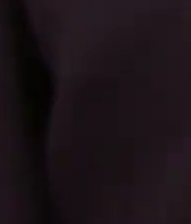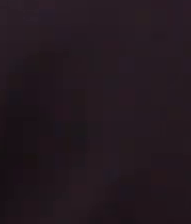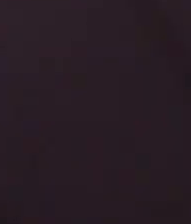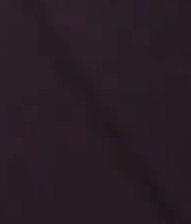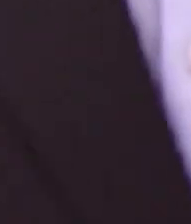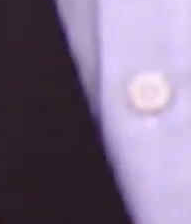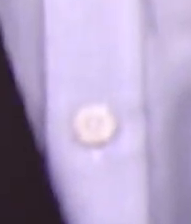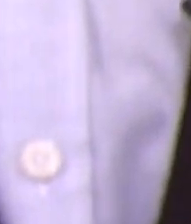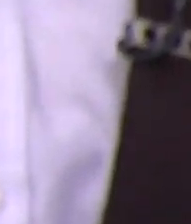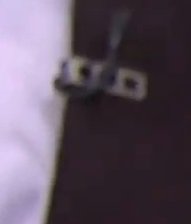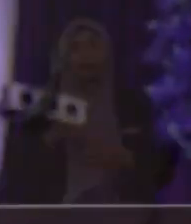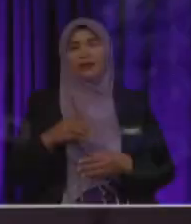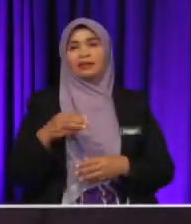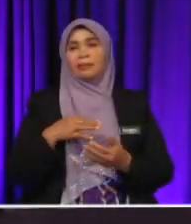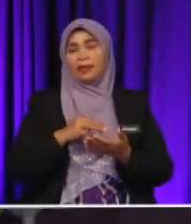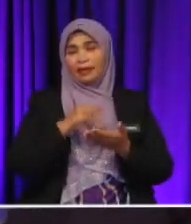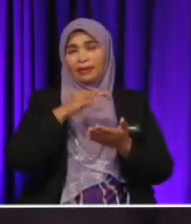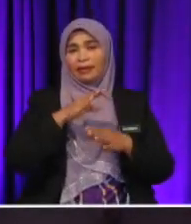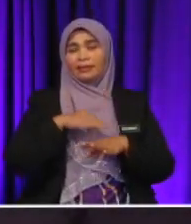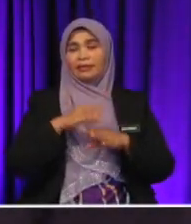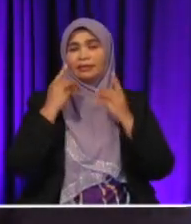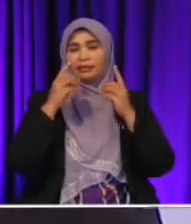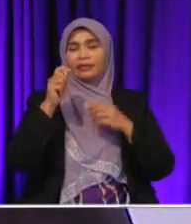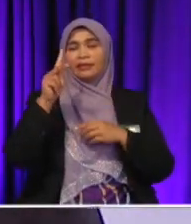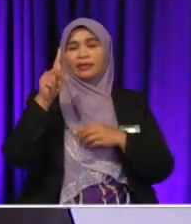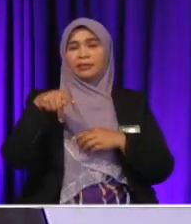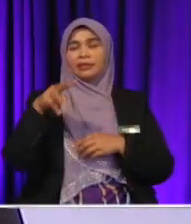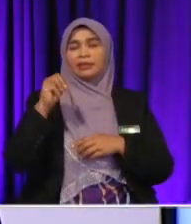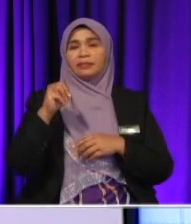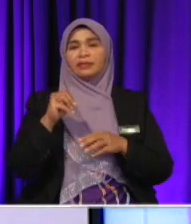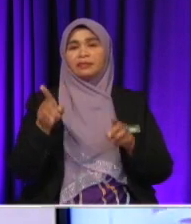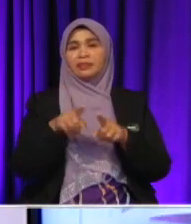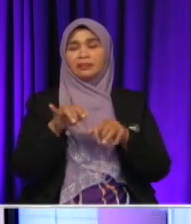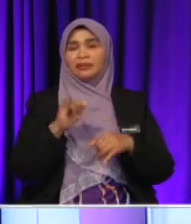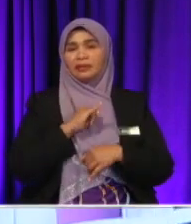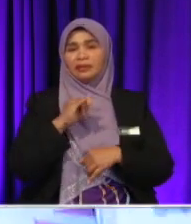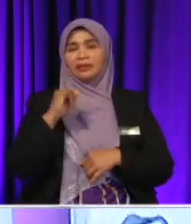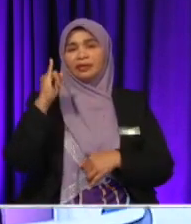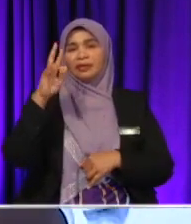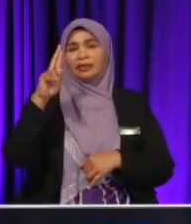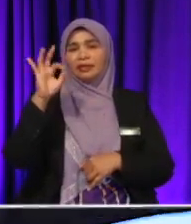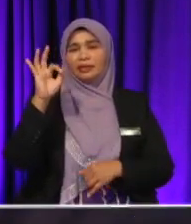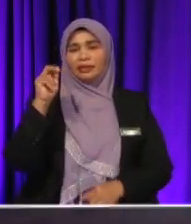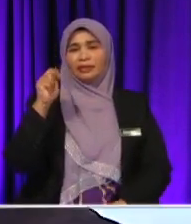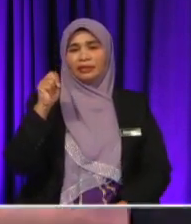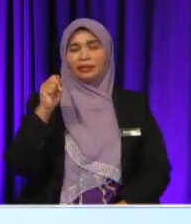inilah dialog Menengah Atas di TVM bersama saya Irfan syahmi dan juga tentunya